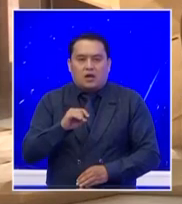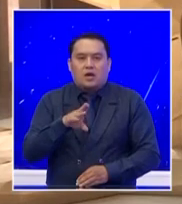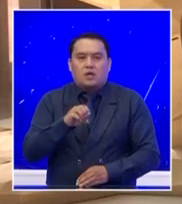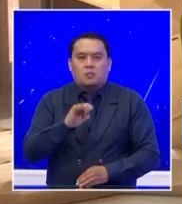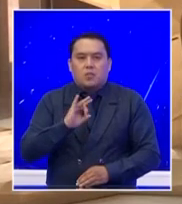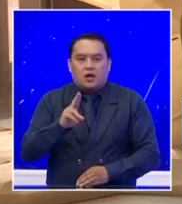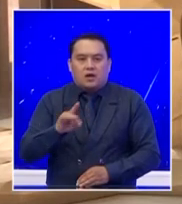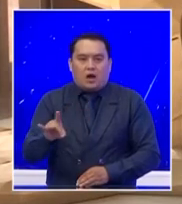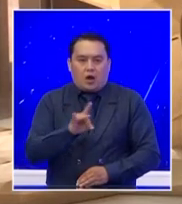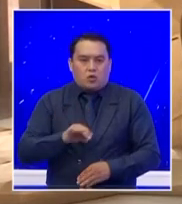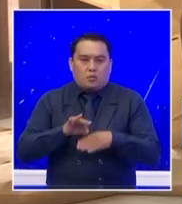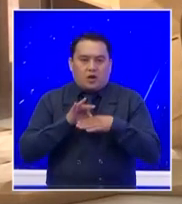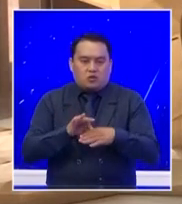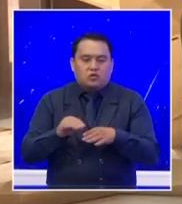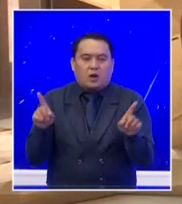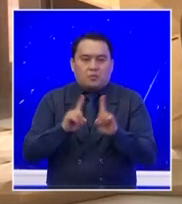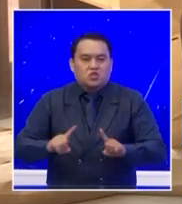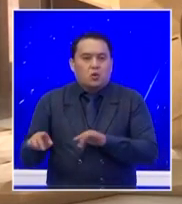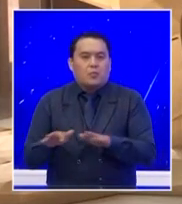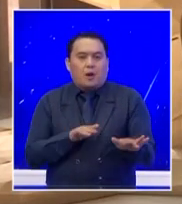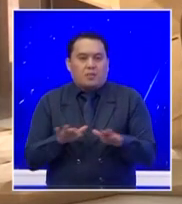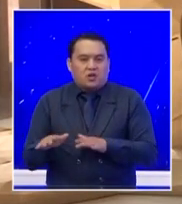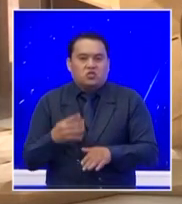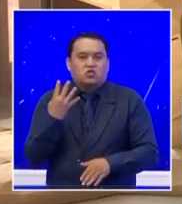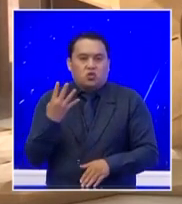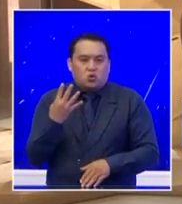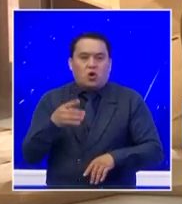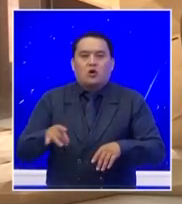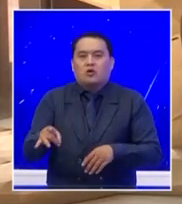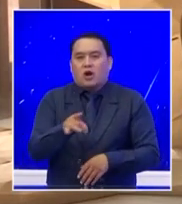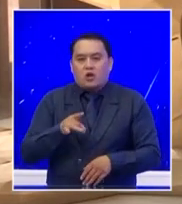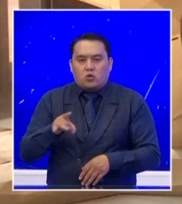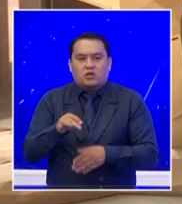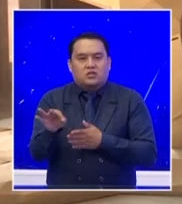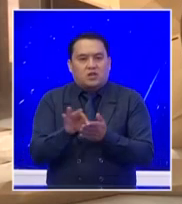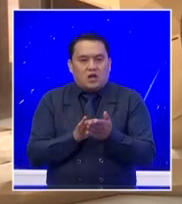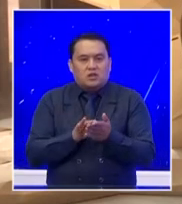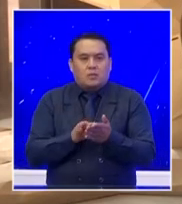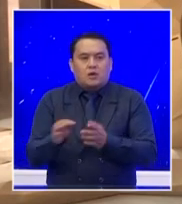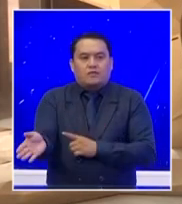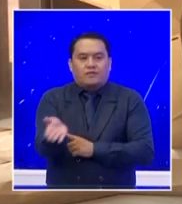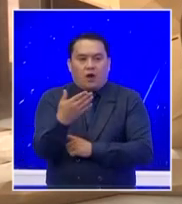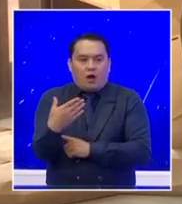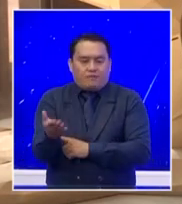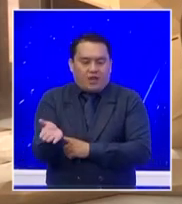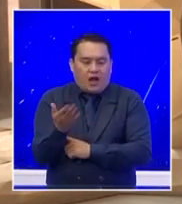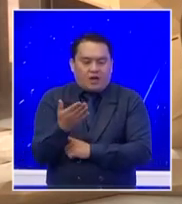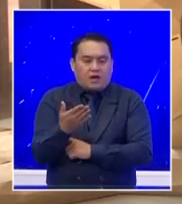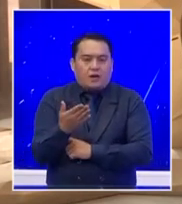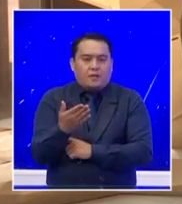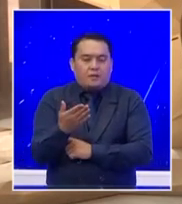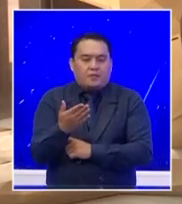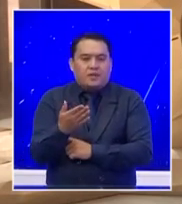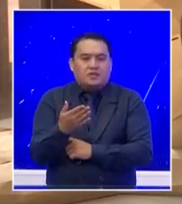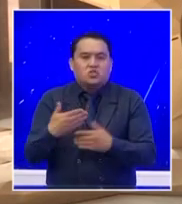Райымбекских районах прошло необычное мероприятие. В 4 районах одновременно подняли государственный флаг. Таким